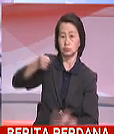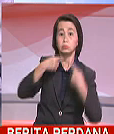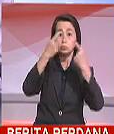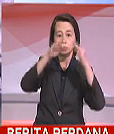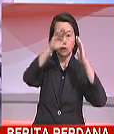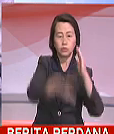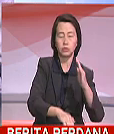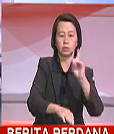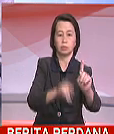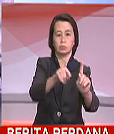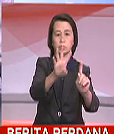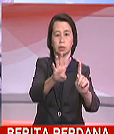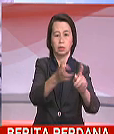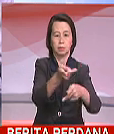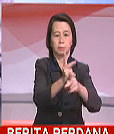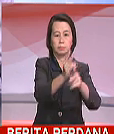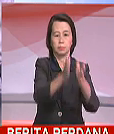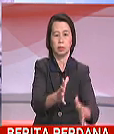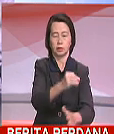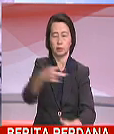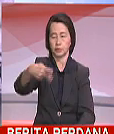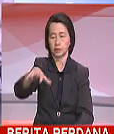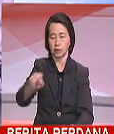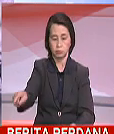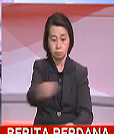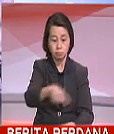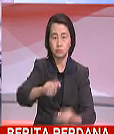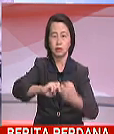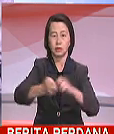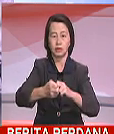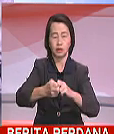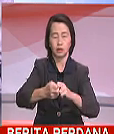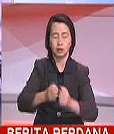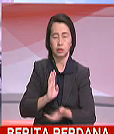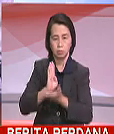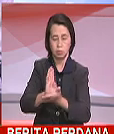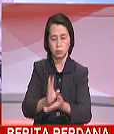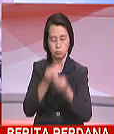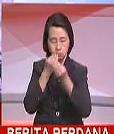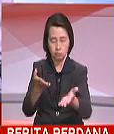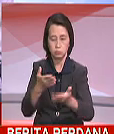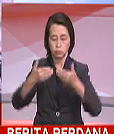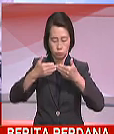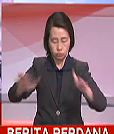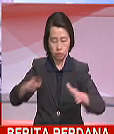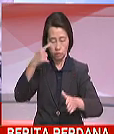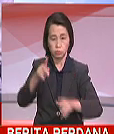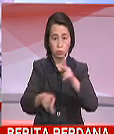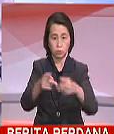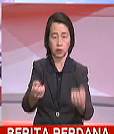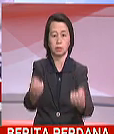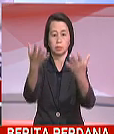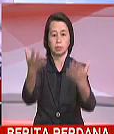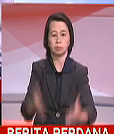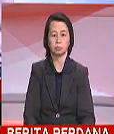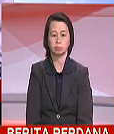1.4 juta peminjam individu dan PKS yang terjejas. Perdana Menteri memaklumkan bantuan berkenaan masih dibuka kepada orang ramai.